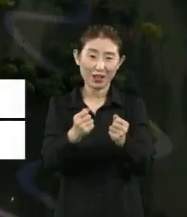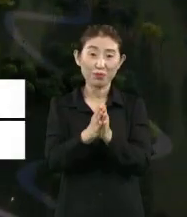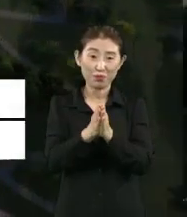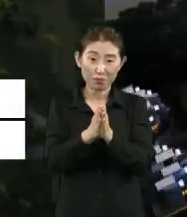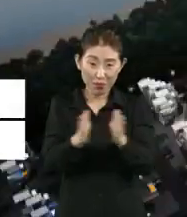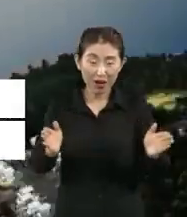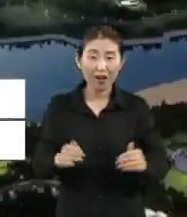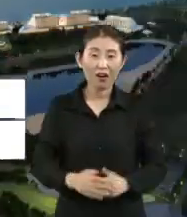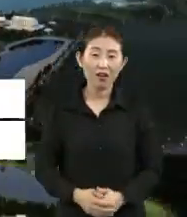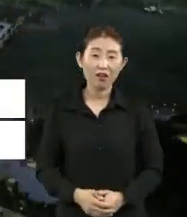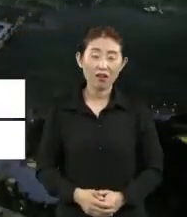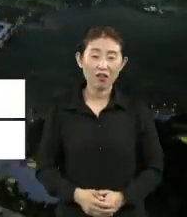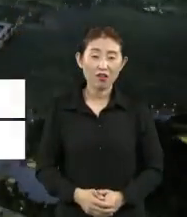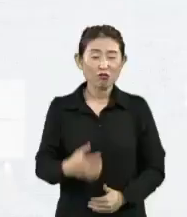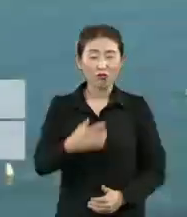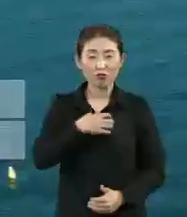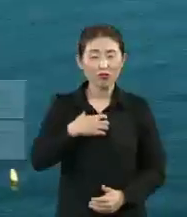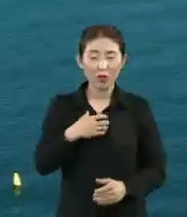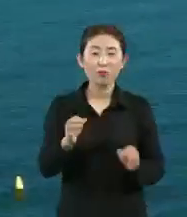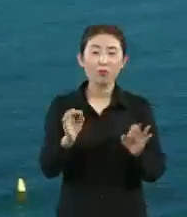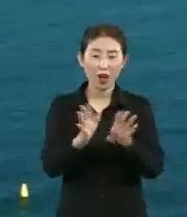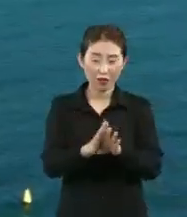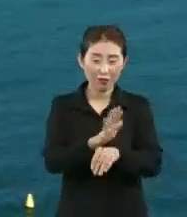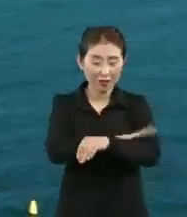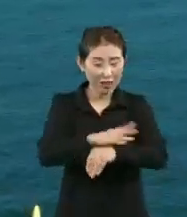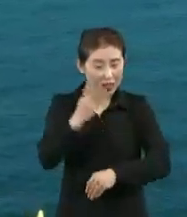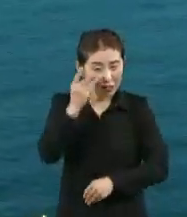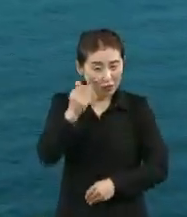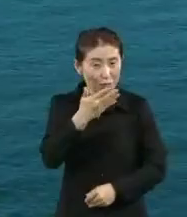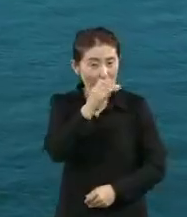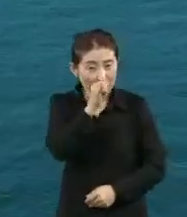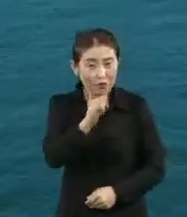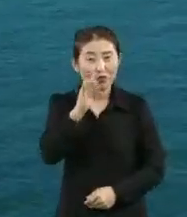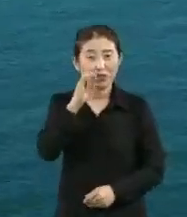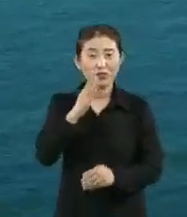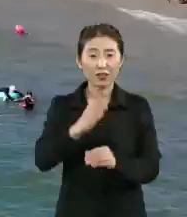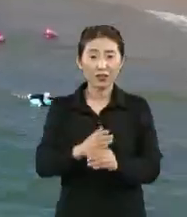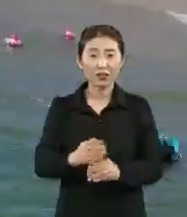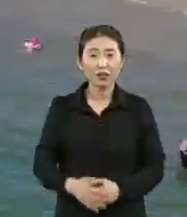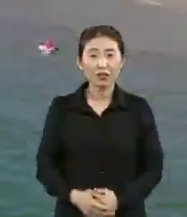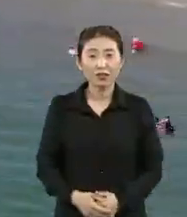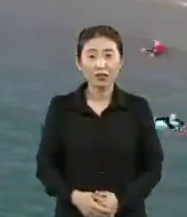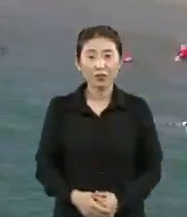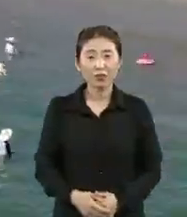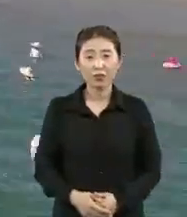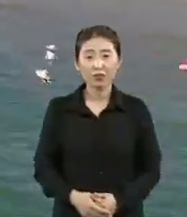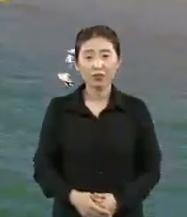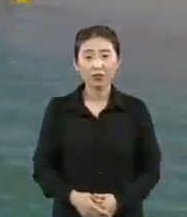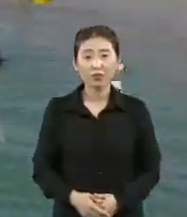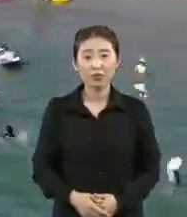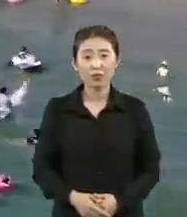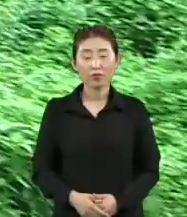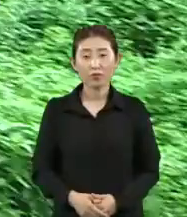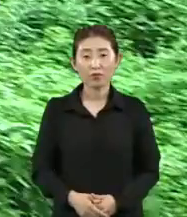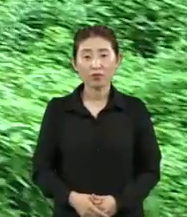개발이 그동안의 우려를 극복하고 제대로 된 결실을 맺을지 주목됩니다. TJB 강진원입니다.